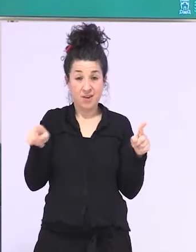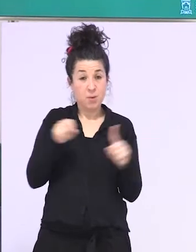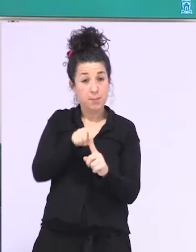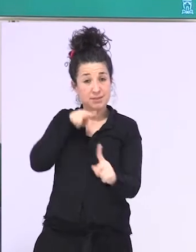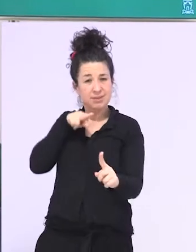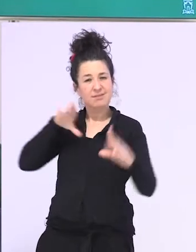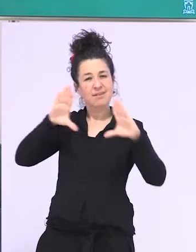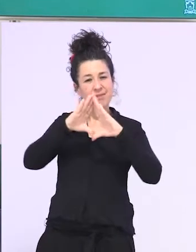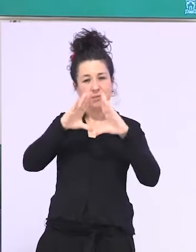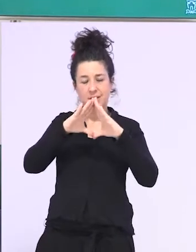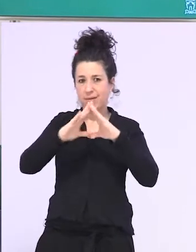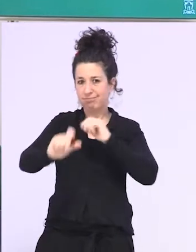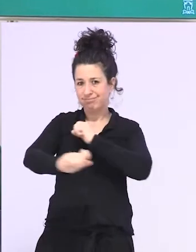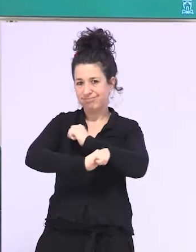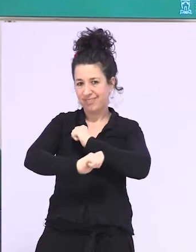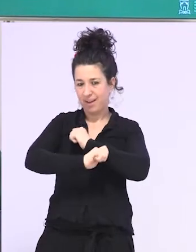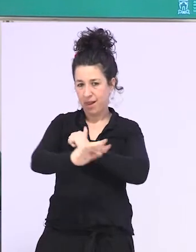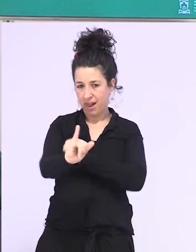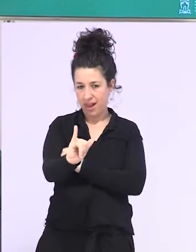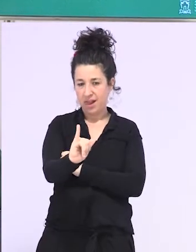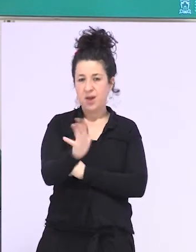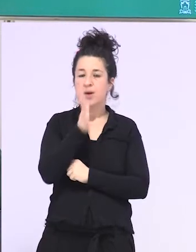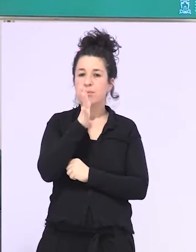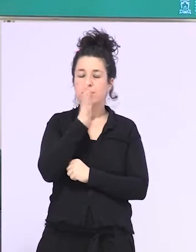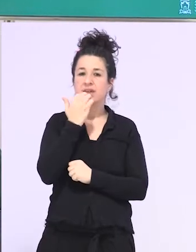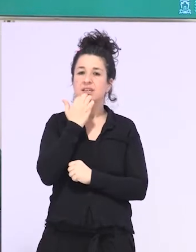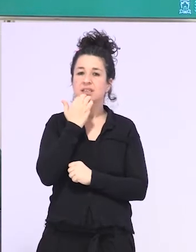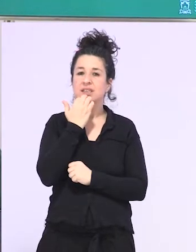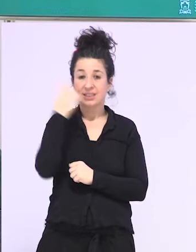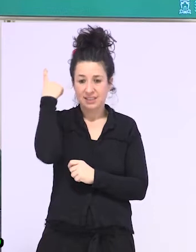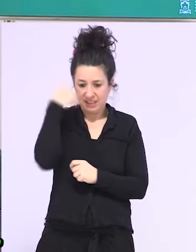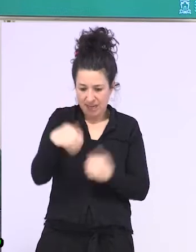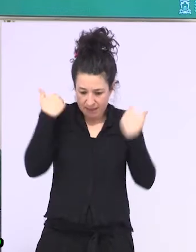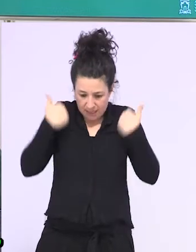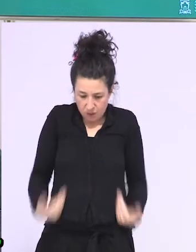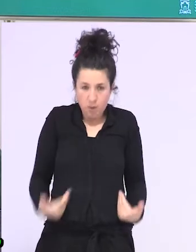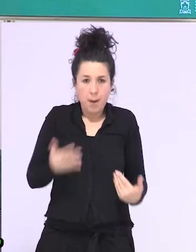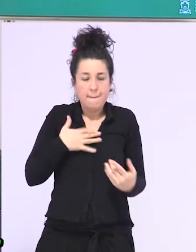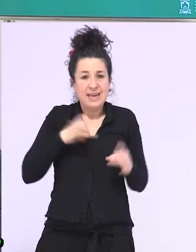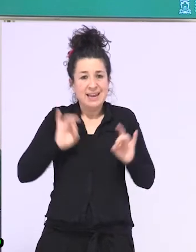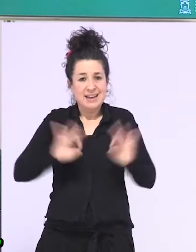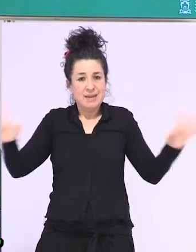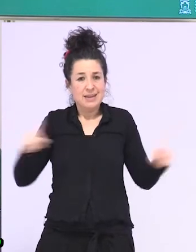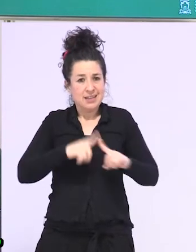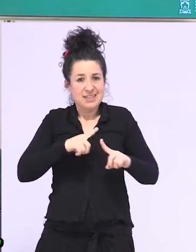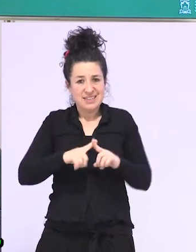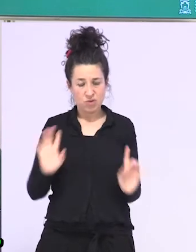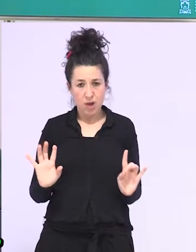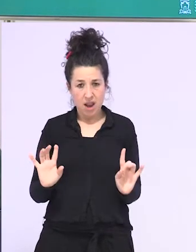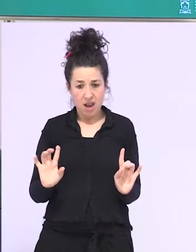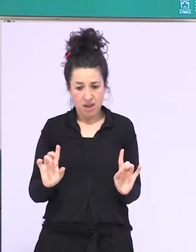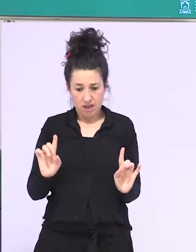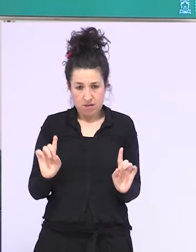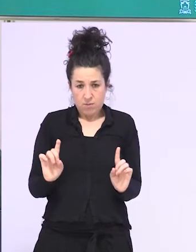ze zuk baldin badakizu zure sexu askatasuna urratu zaizula eta delitu hau gainera izena dute sexu askatasunaren aurkako